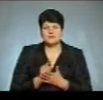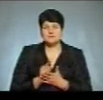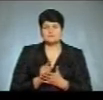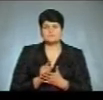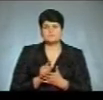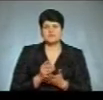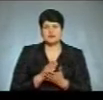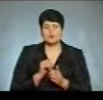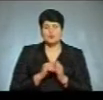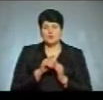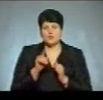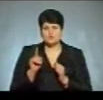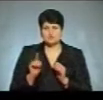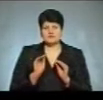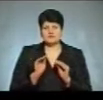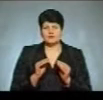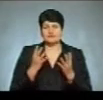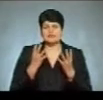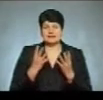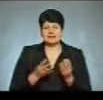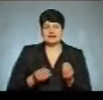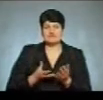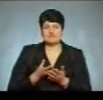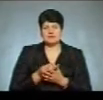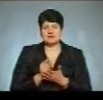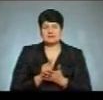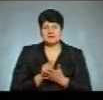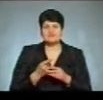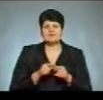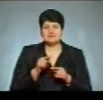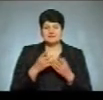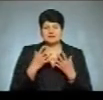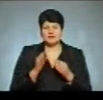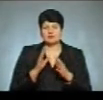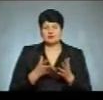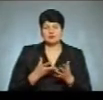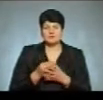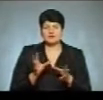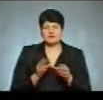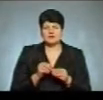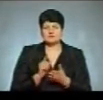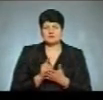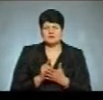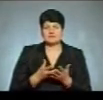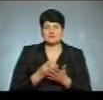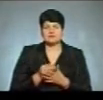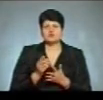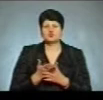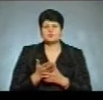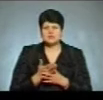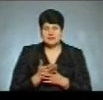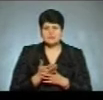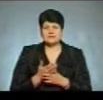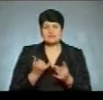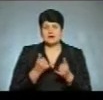є кожна встановлена день виплати пенсії, і в цих днях буде проплачена разом з пенсією виплачена субсидія. Разом з